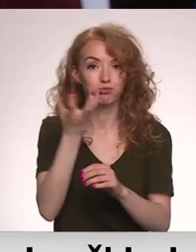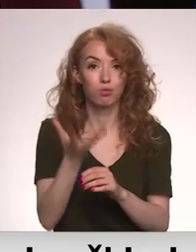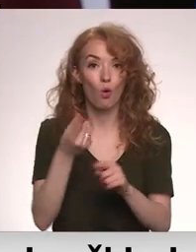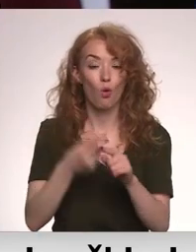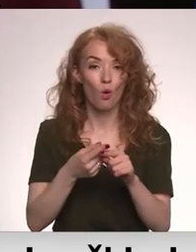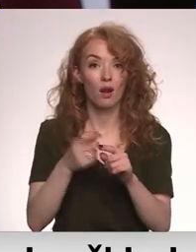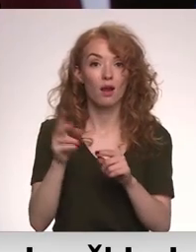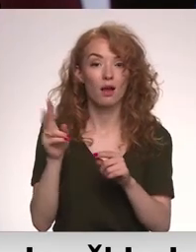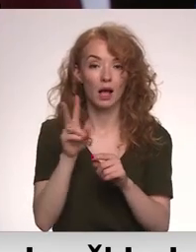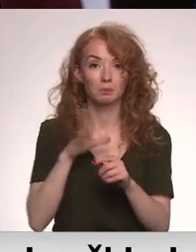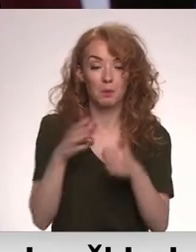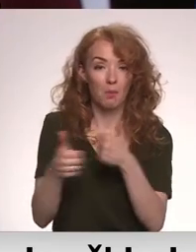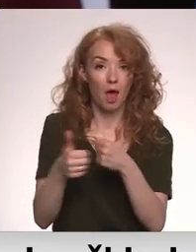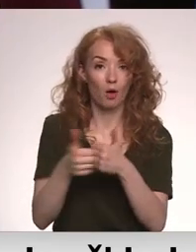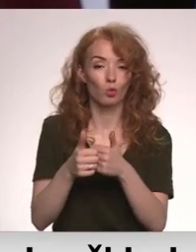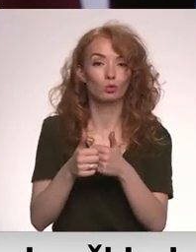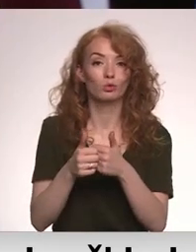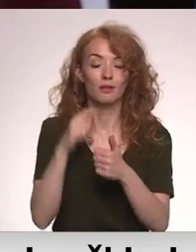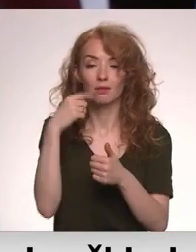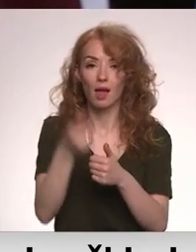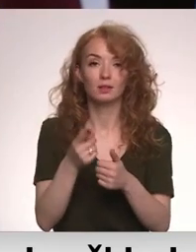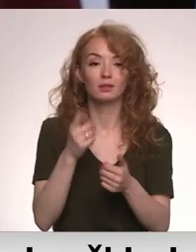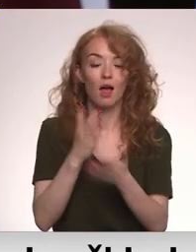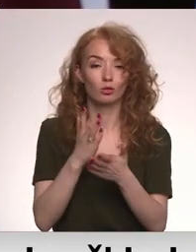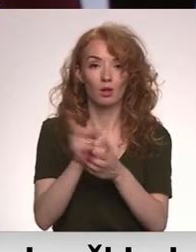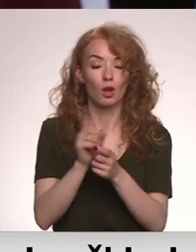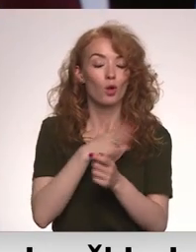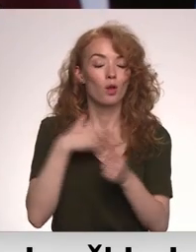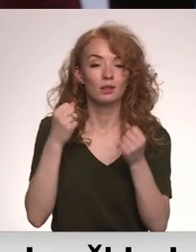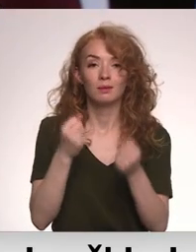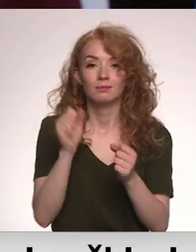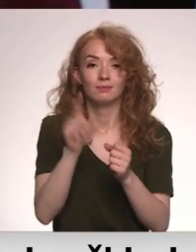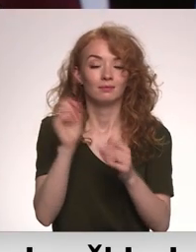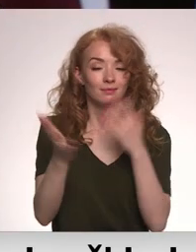tiem, kam sanāca būt tā stūmā, esot tai arī galvu reibinoša smarža.